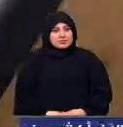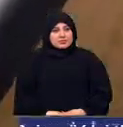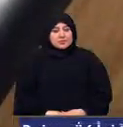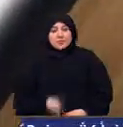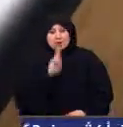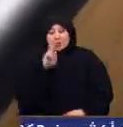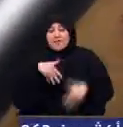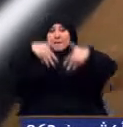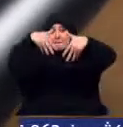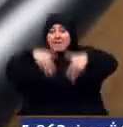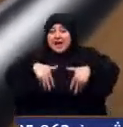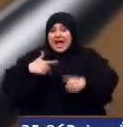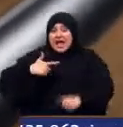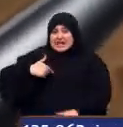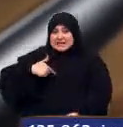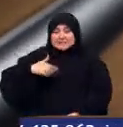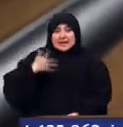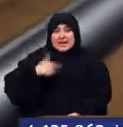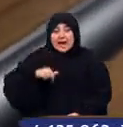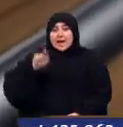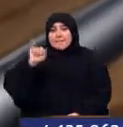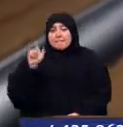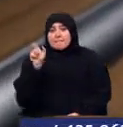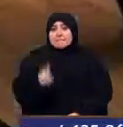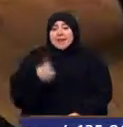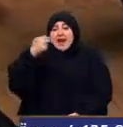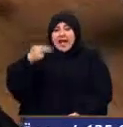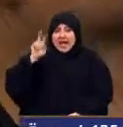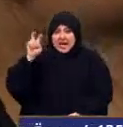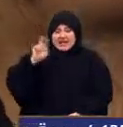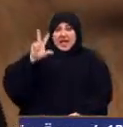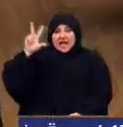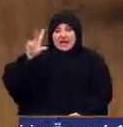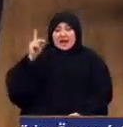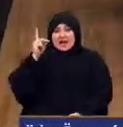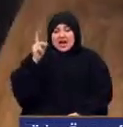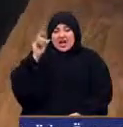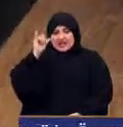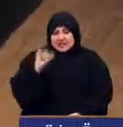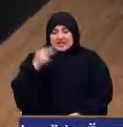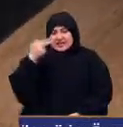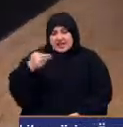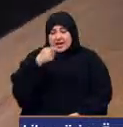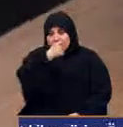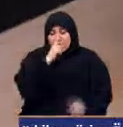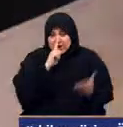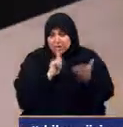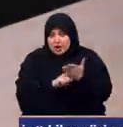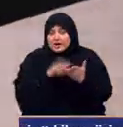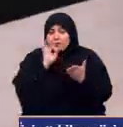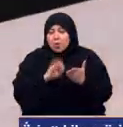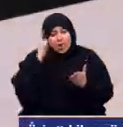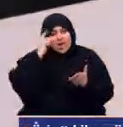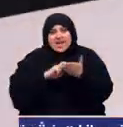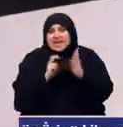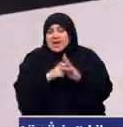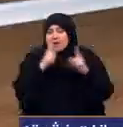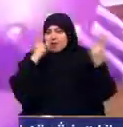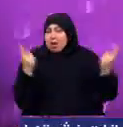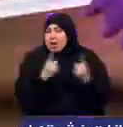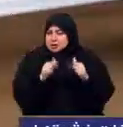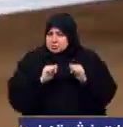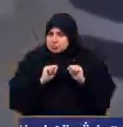مناعة القطيع كلمة سمعناها كثيرا لاستراتيجية تستند ببساطة إلى ممارسة الحياة بشكل